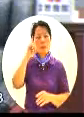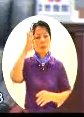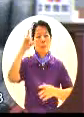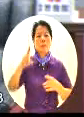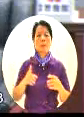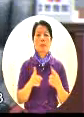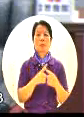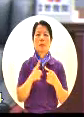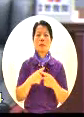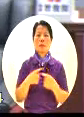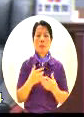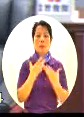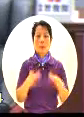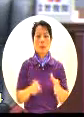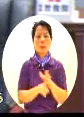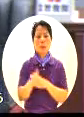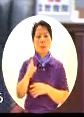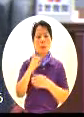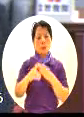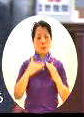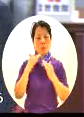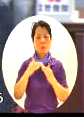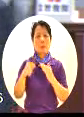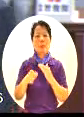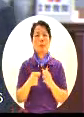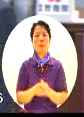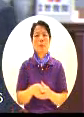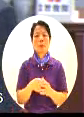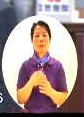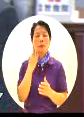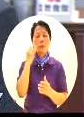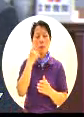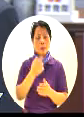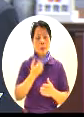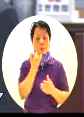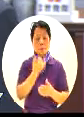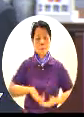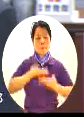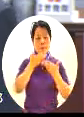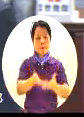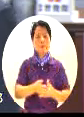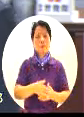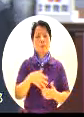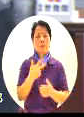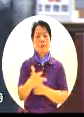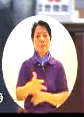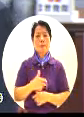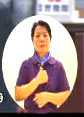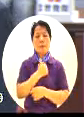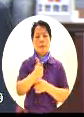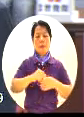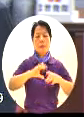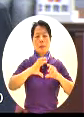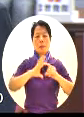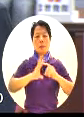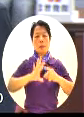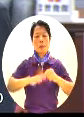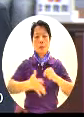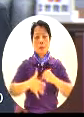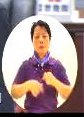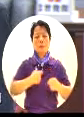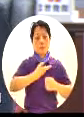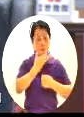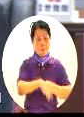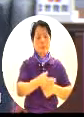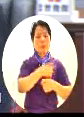文创的这些专科学校，如果我们能提供西显国中当一个办公场所的话，我相